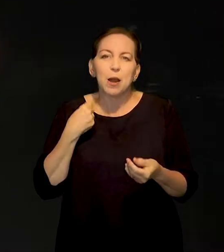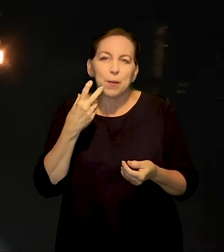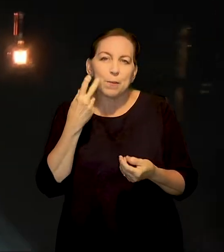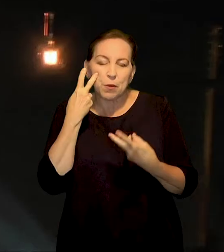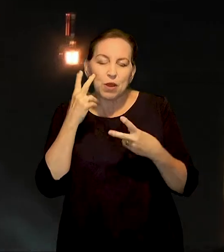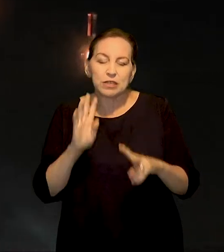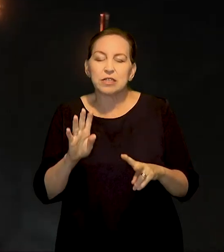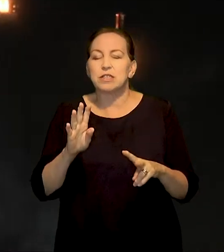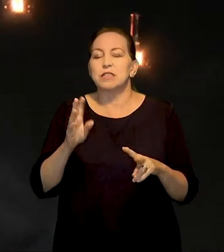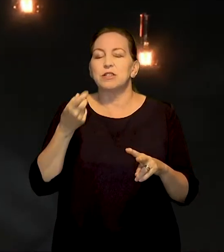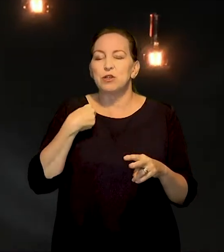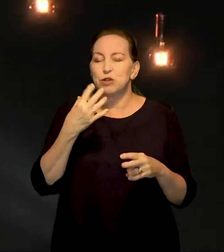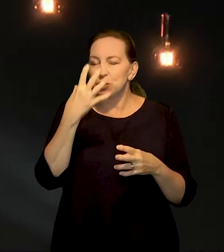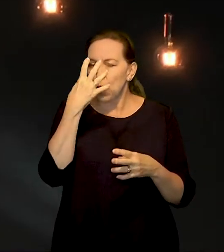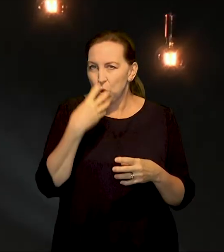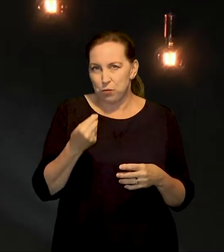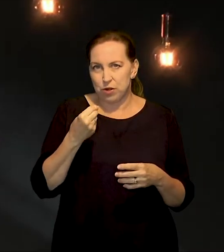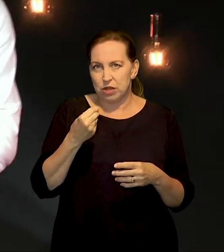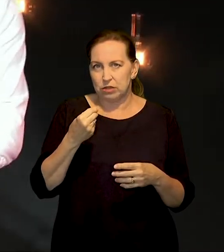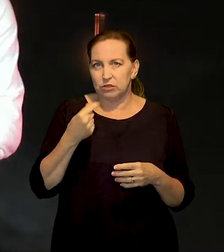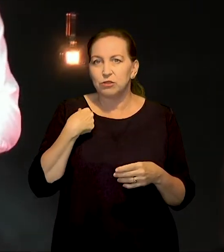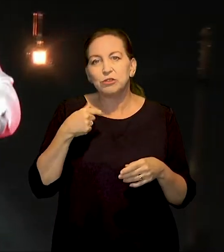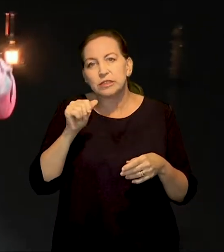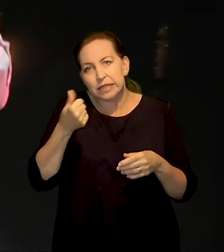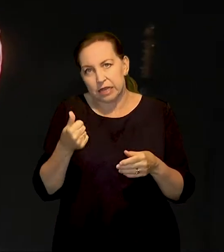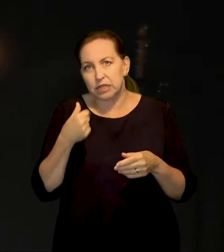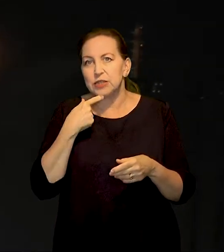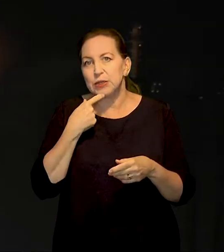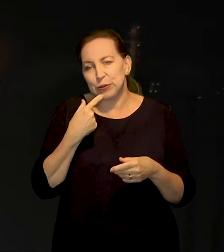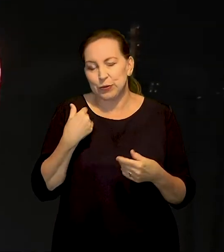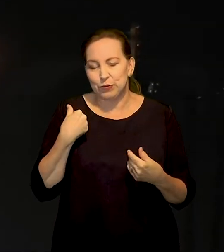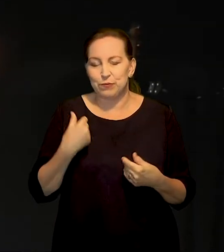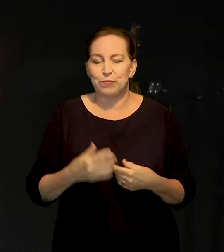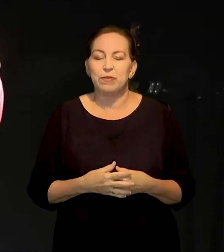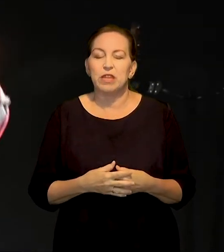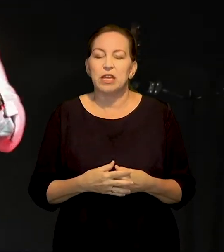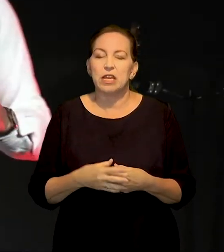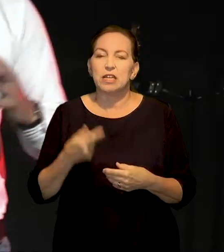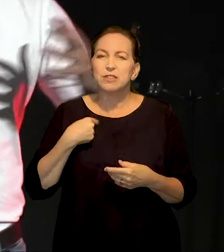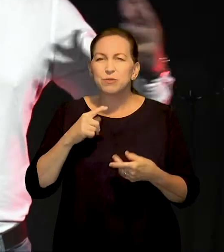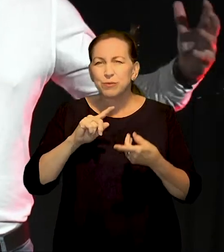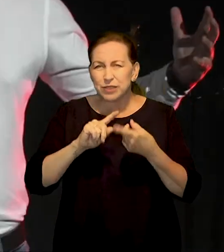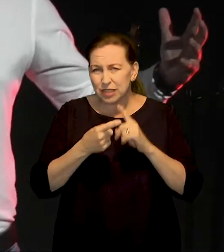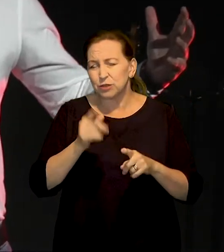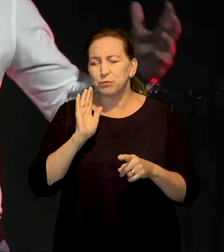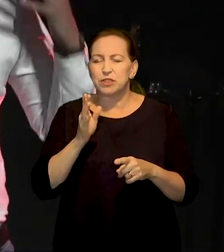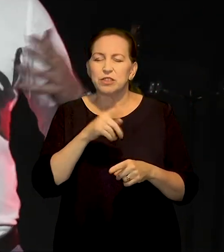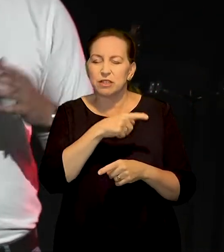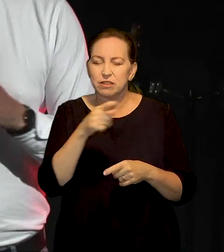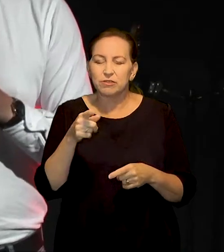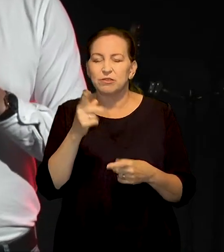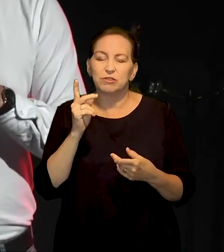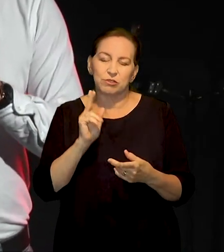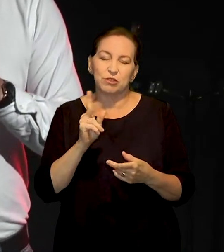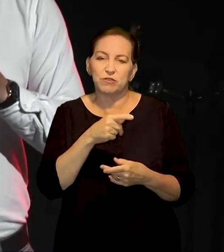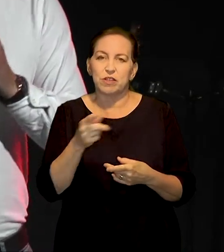Pokazywanie obrazów jest jednym z nich. I widziałem taki prosty obraz i wierzę, że on będzie miał sens dla niektórych z nas. Widziałem człowieka,